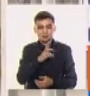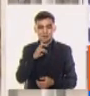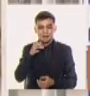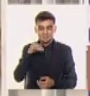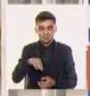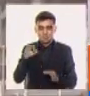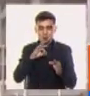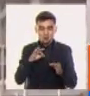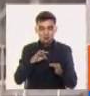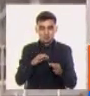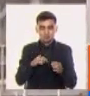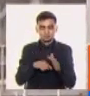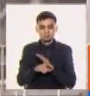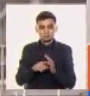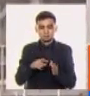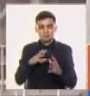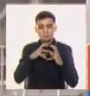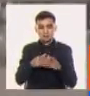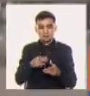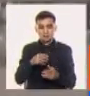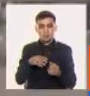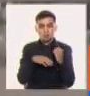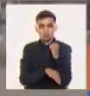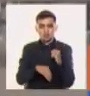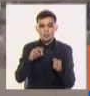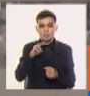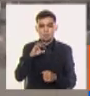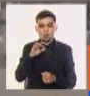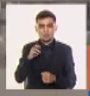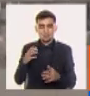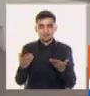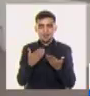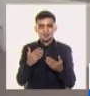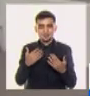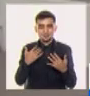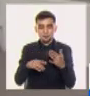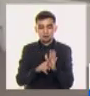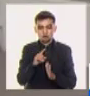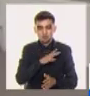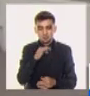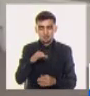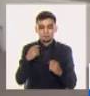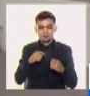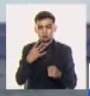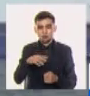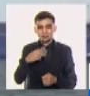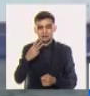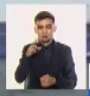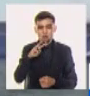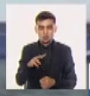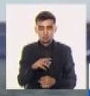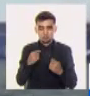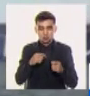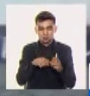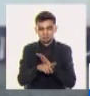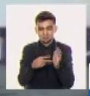частичным восстановлением потребления в мире после послабления пандемии. Тем временем стоимость барреля сейчас торгуется в районе 43 долларов. В